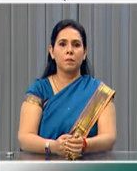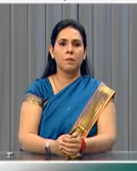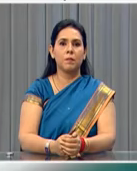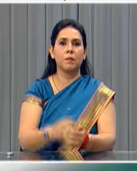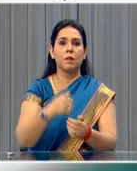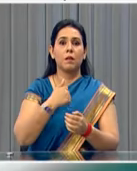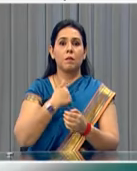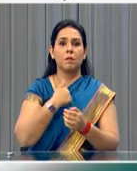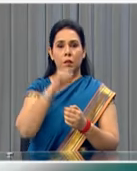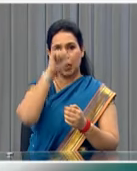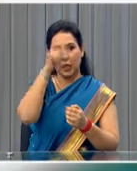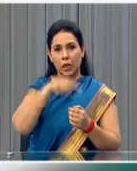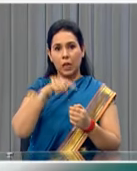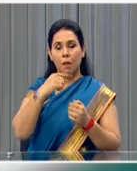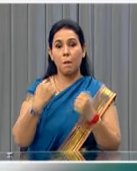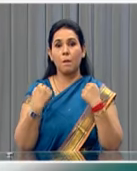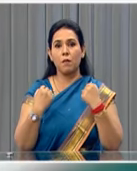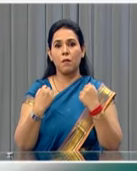हमारे देश की शक्ति को